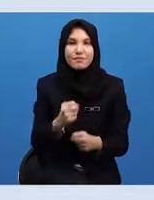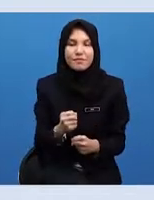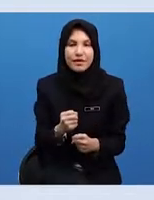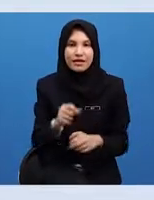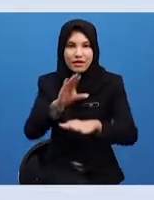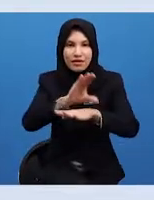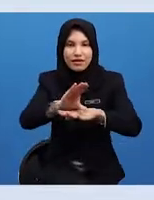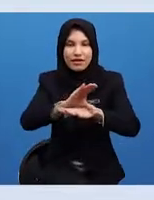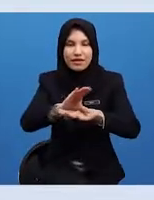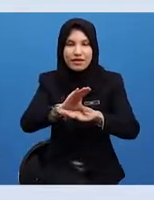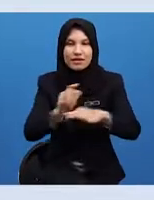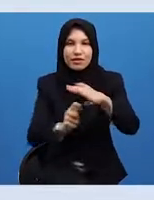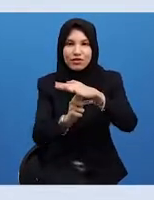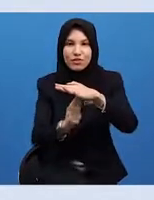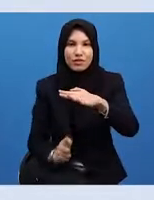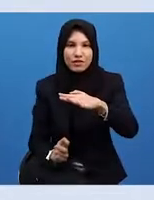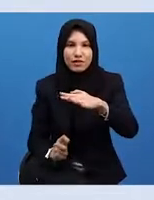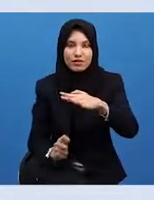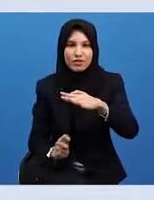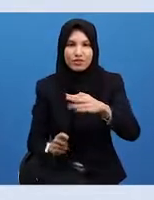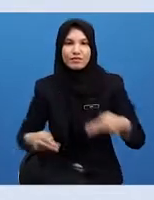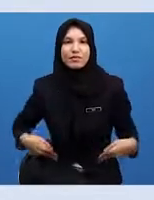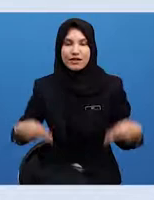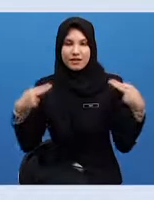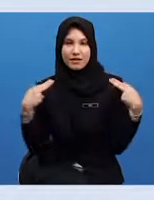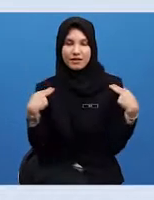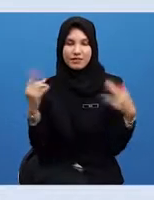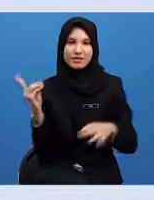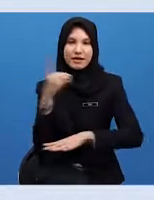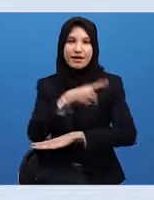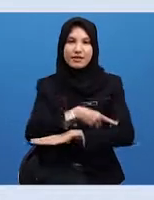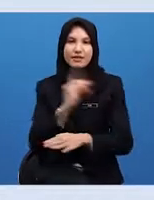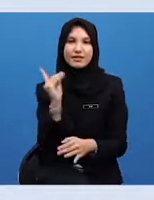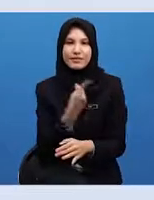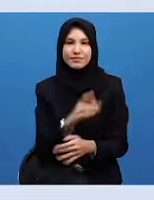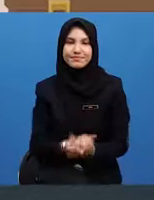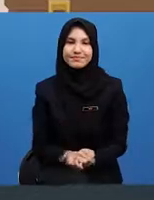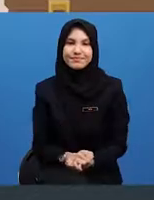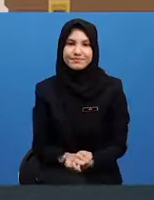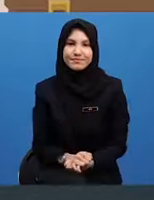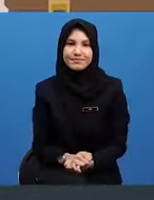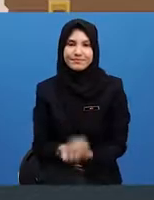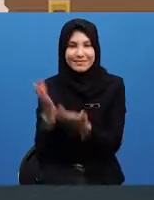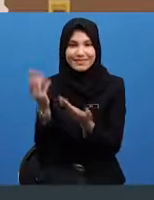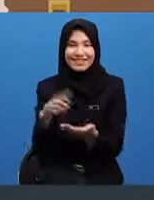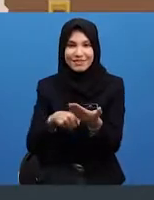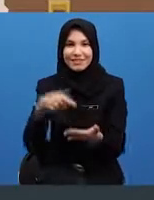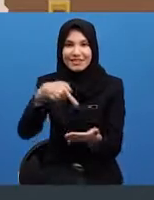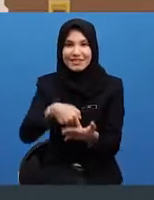konsep ketumpatan untuk diaplikasikan di dalam kehidupan seharian kita. Tunggu apa